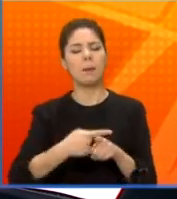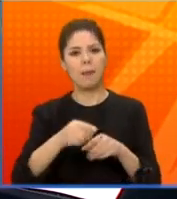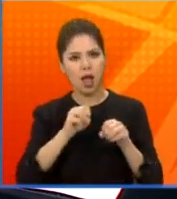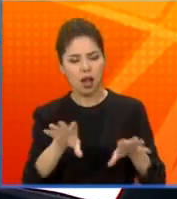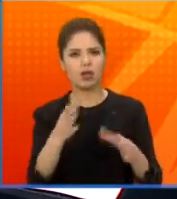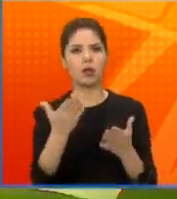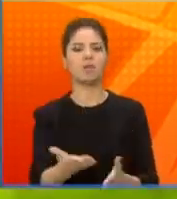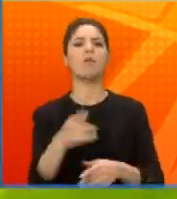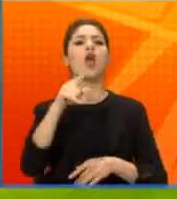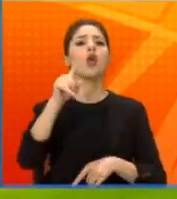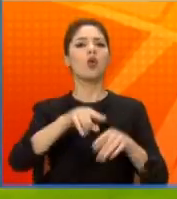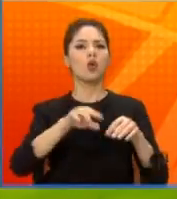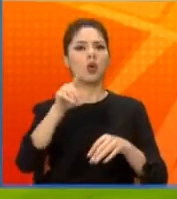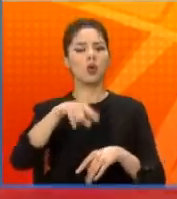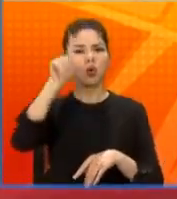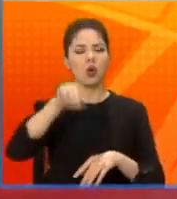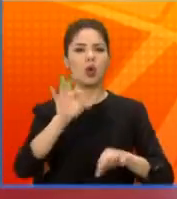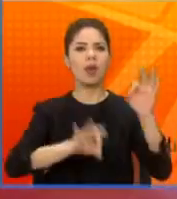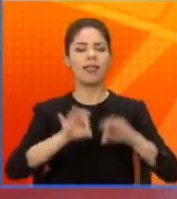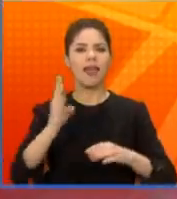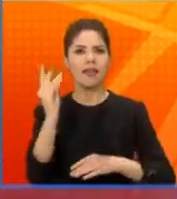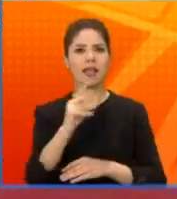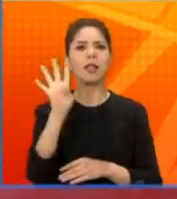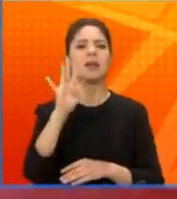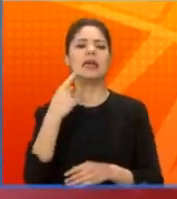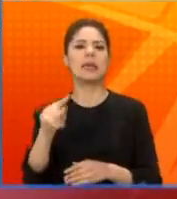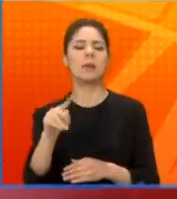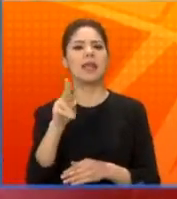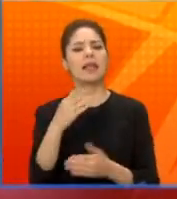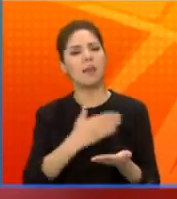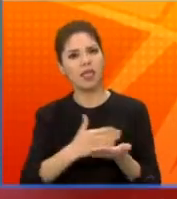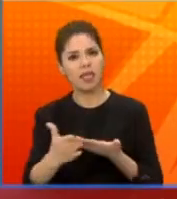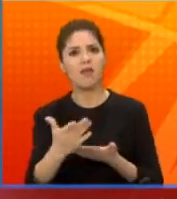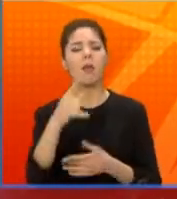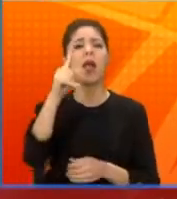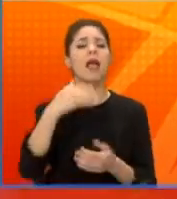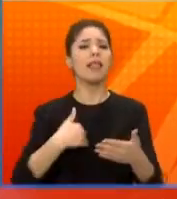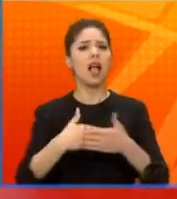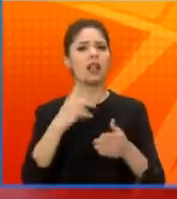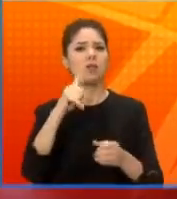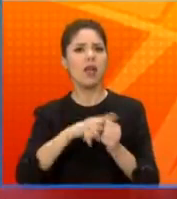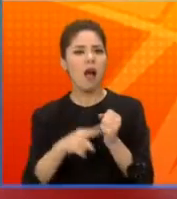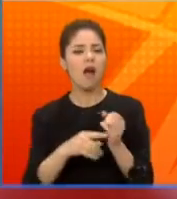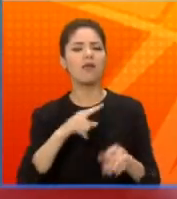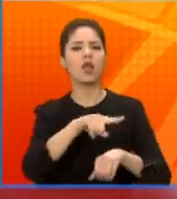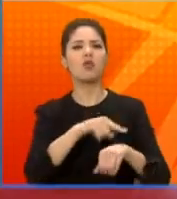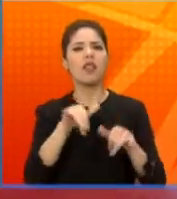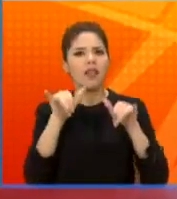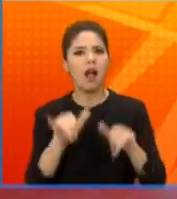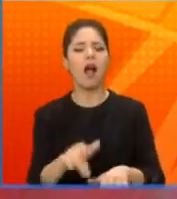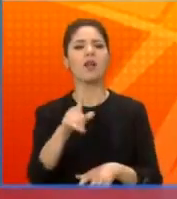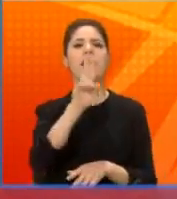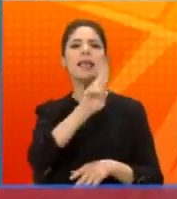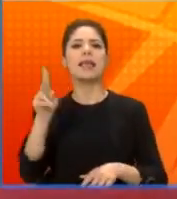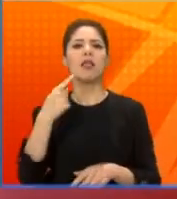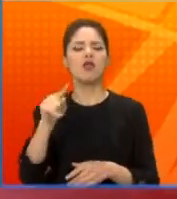zaman yaptığımız gibi. Günlük test sayımız 40 bin sınırında dolaşmaya devam ediyor. Neredeyse bir haftaya yakın süredir. Toplam sayı 700